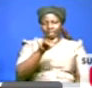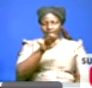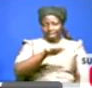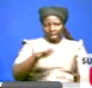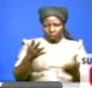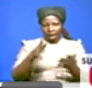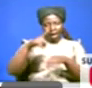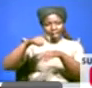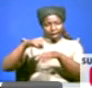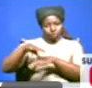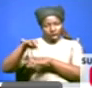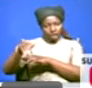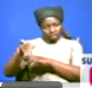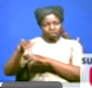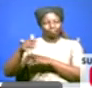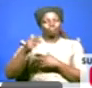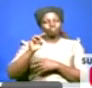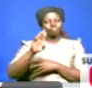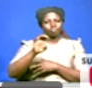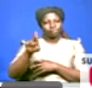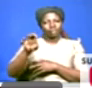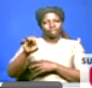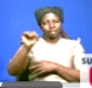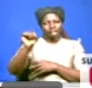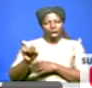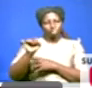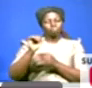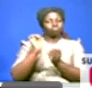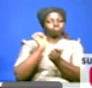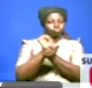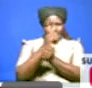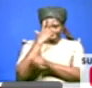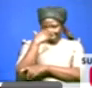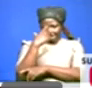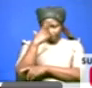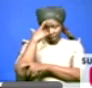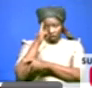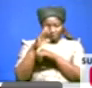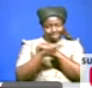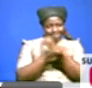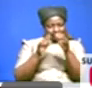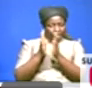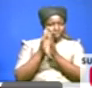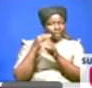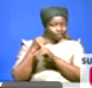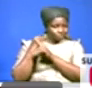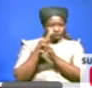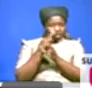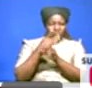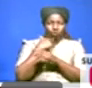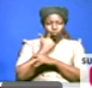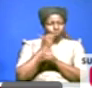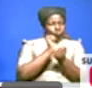Embu, wanamzuilia mshukiwa wa wizi wa mabavu aliyekamatwa baada ya wakazi wa vijiji vya Karie na Kabuguri